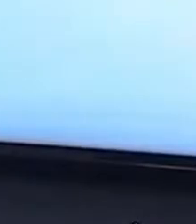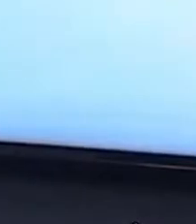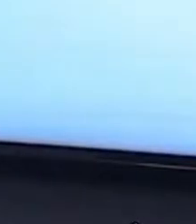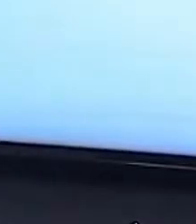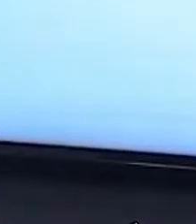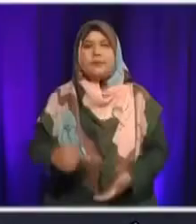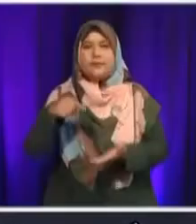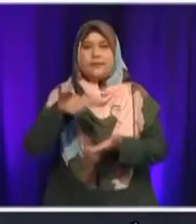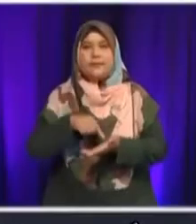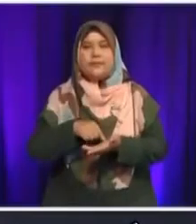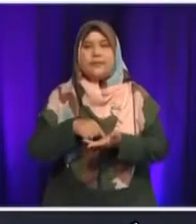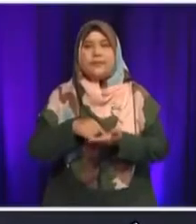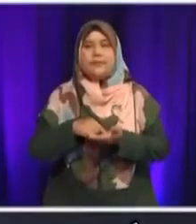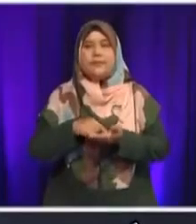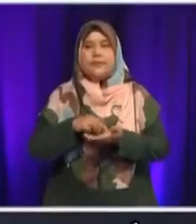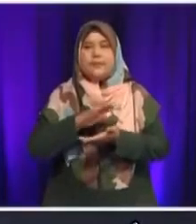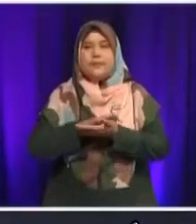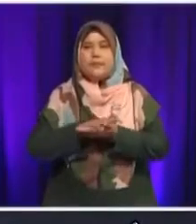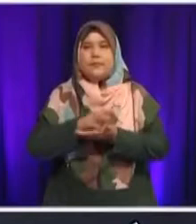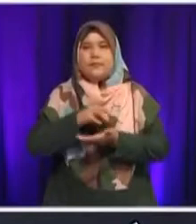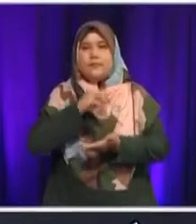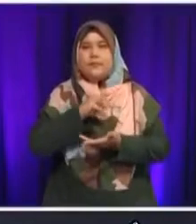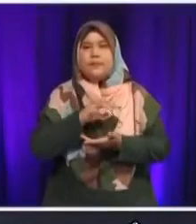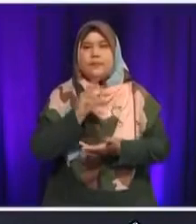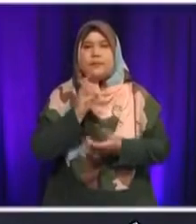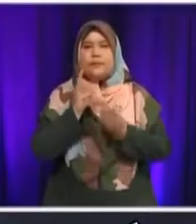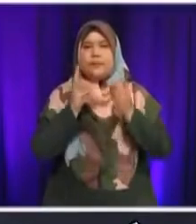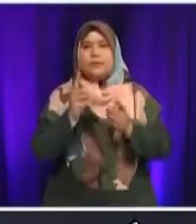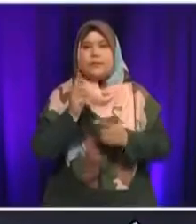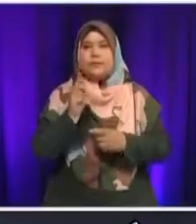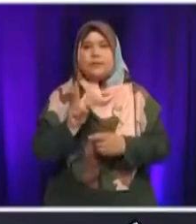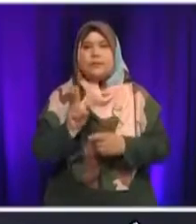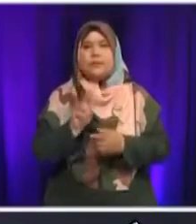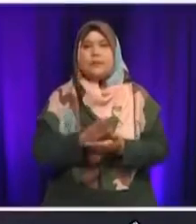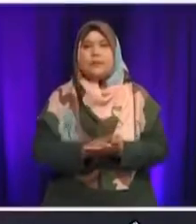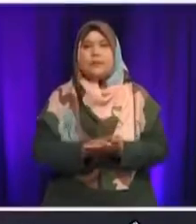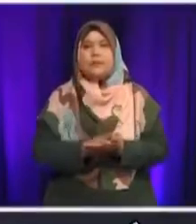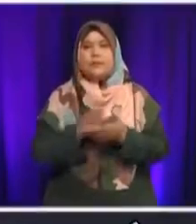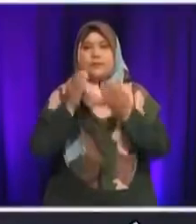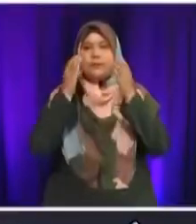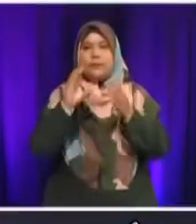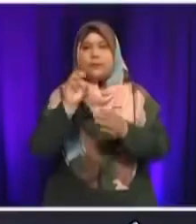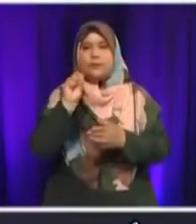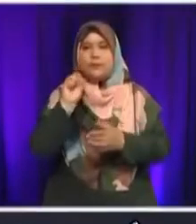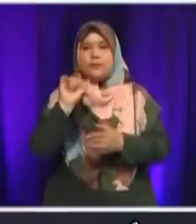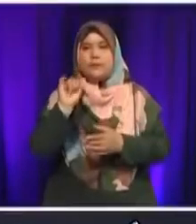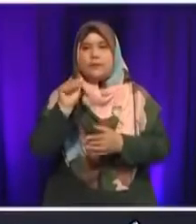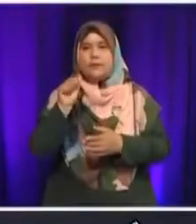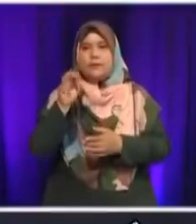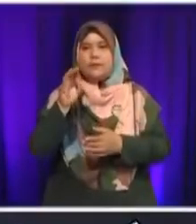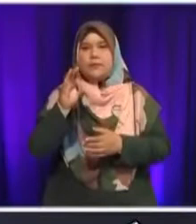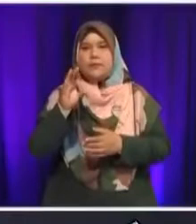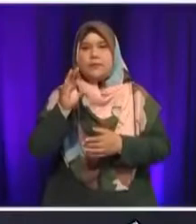inilah Dia selalu Menengah Atas di di Net TVM informasi bersama dengan kita belajar memproses